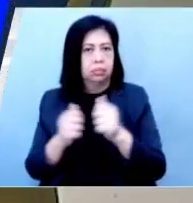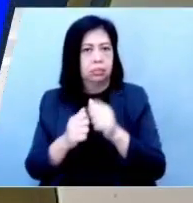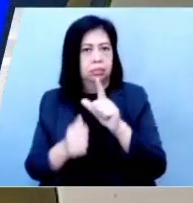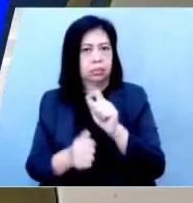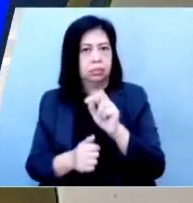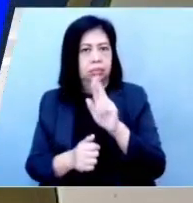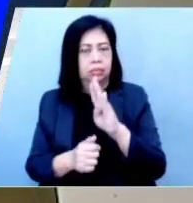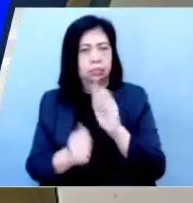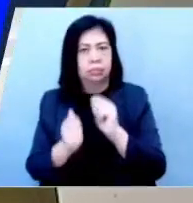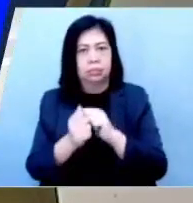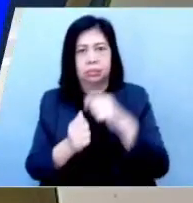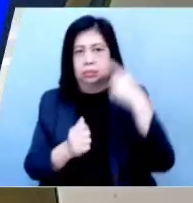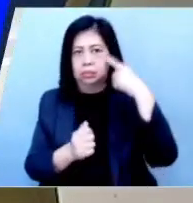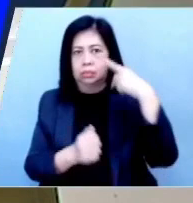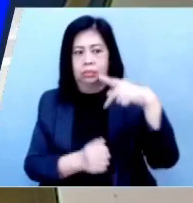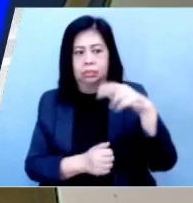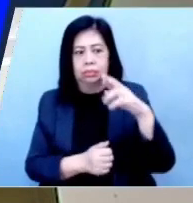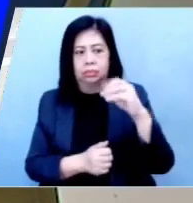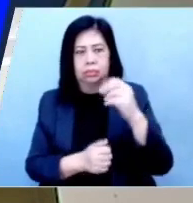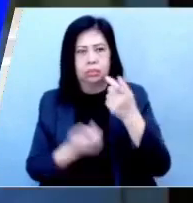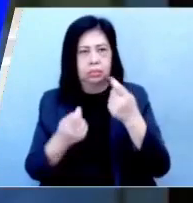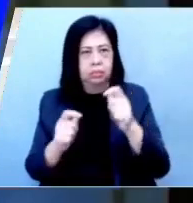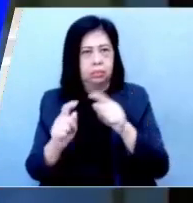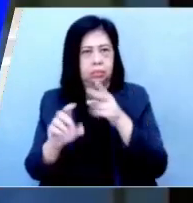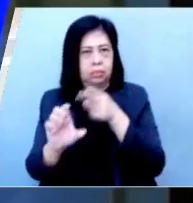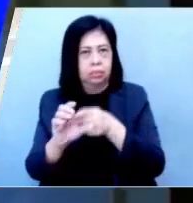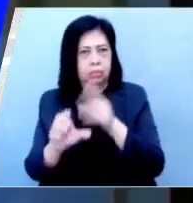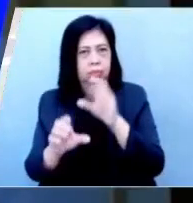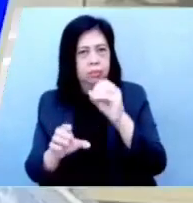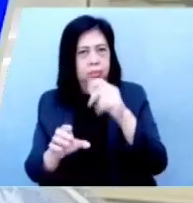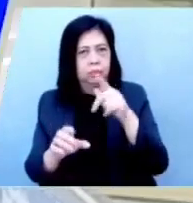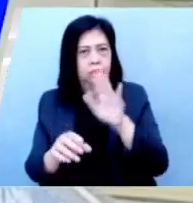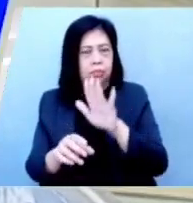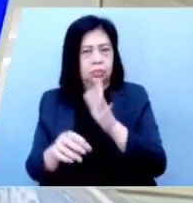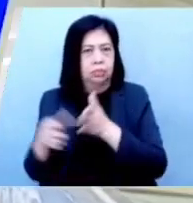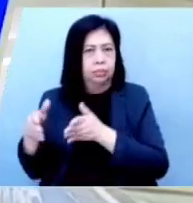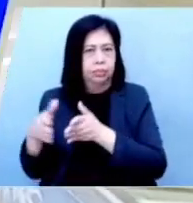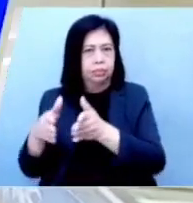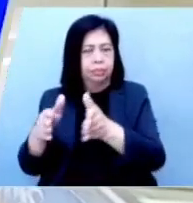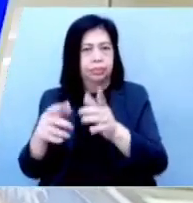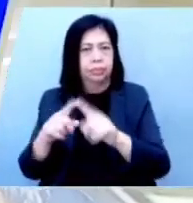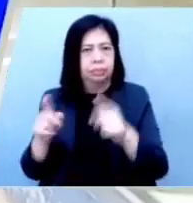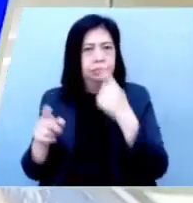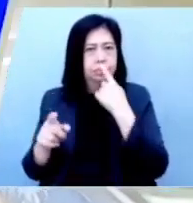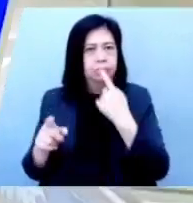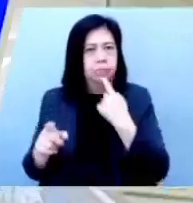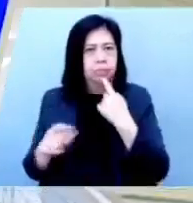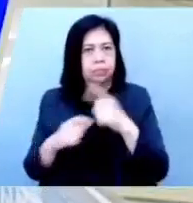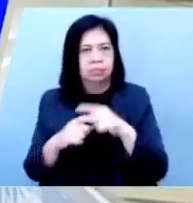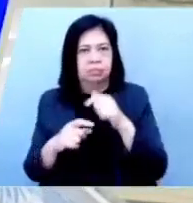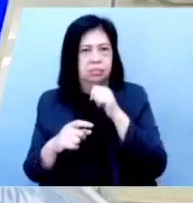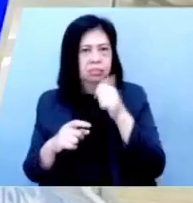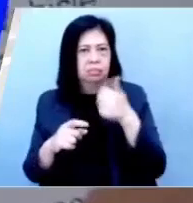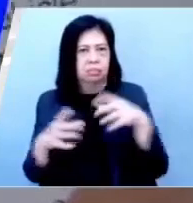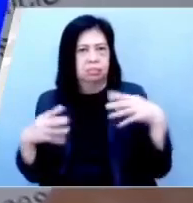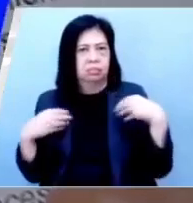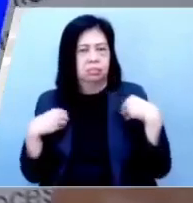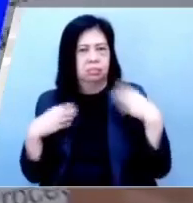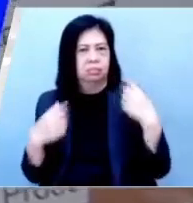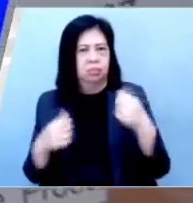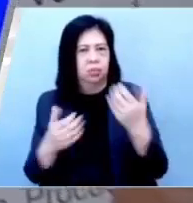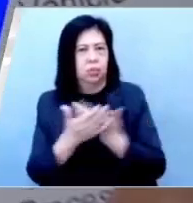Duli na sinubukan daw sumali sa kooperatiba ng kanyang ruta pero sinabihang di na raw ito tumatanggap ng bagong